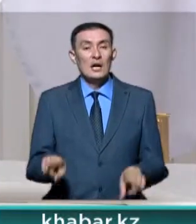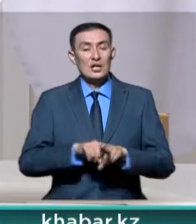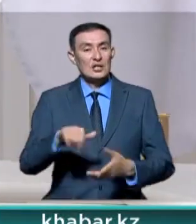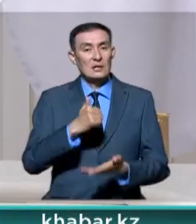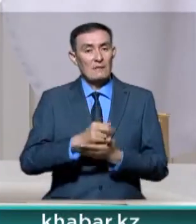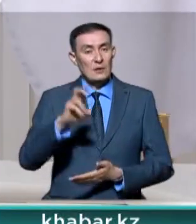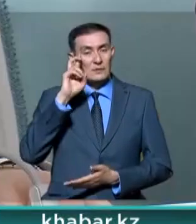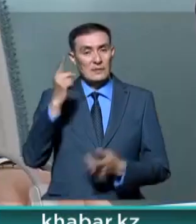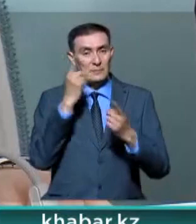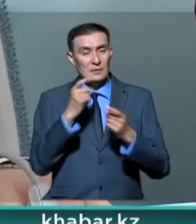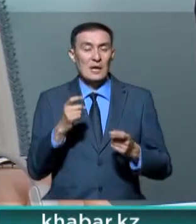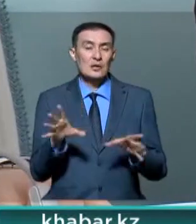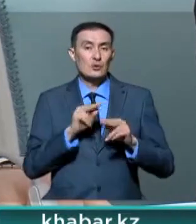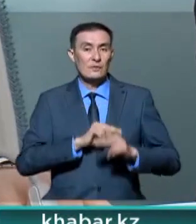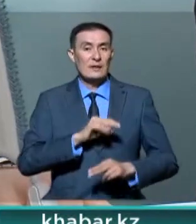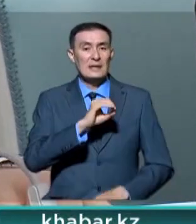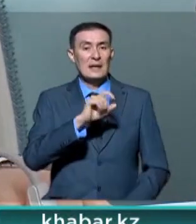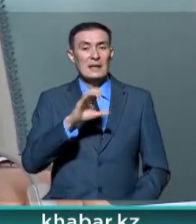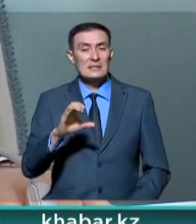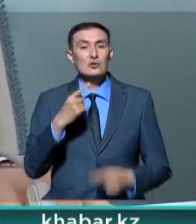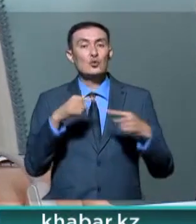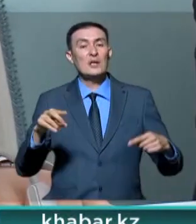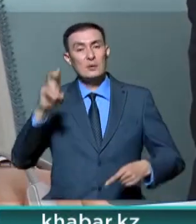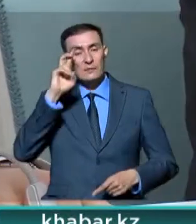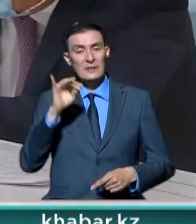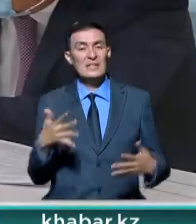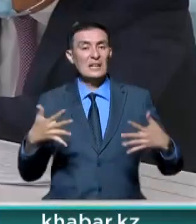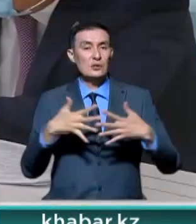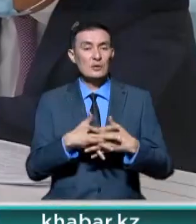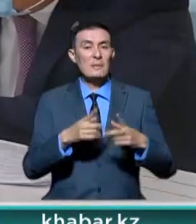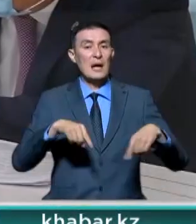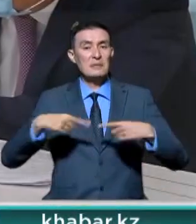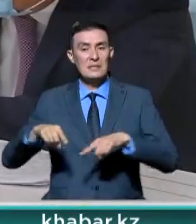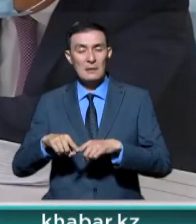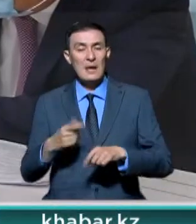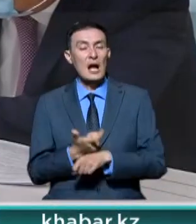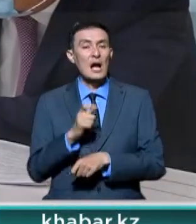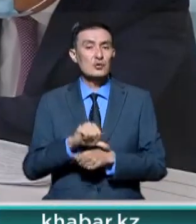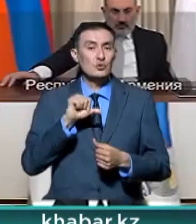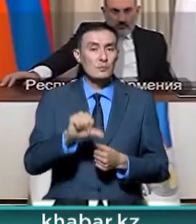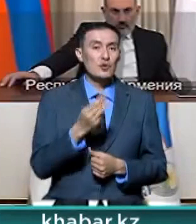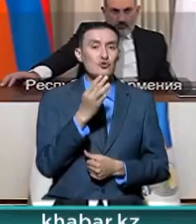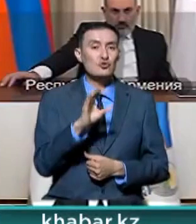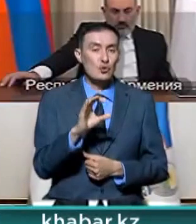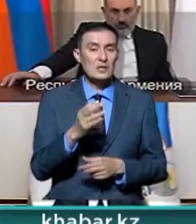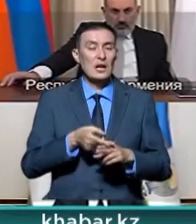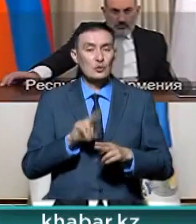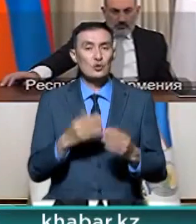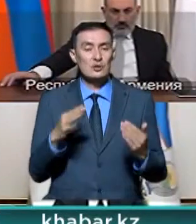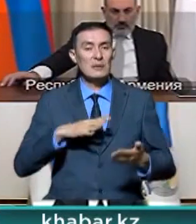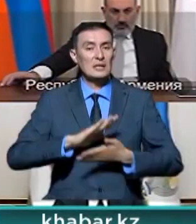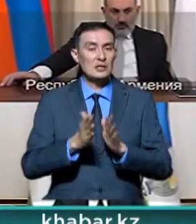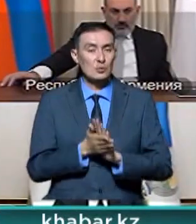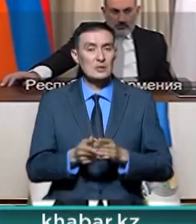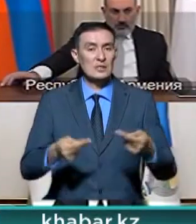на тесное сотрудничество ЕАЭС с третьими странами и интеграционными объединениями. Особенно отметил он ШОС, с которой уже были